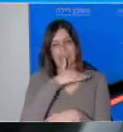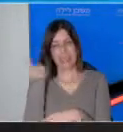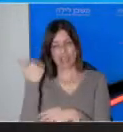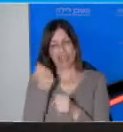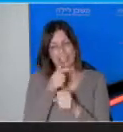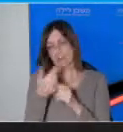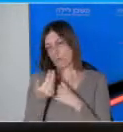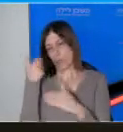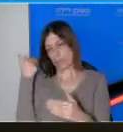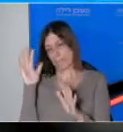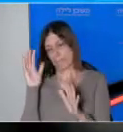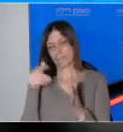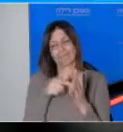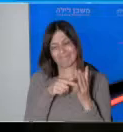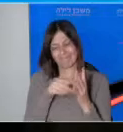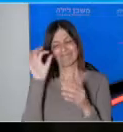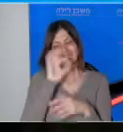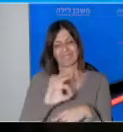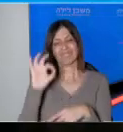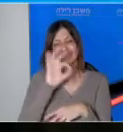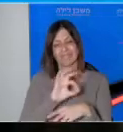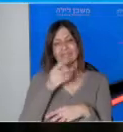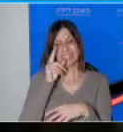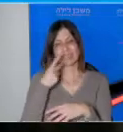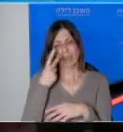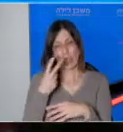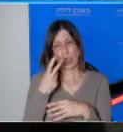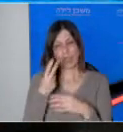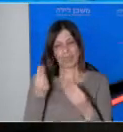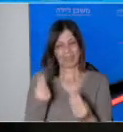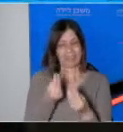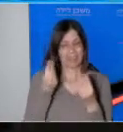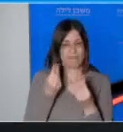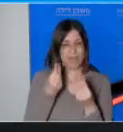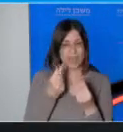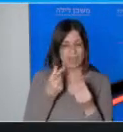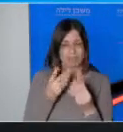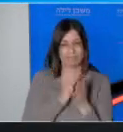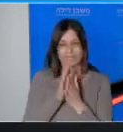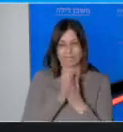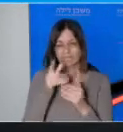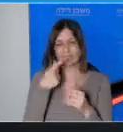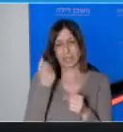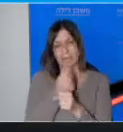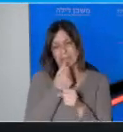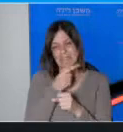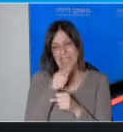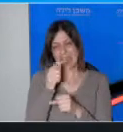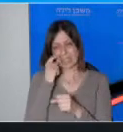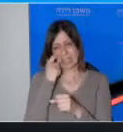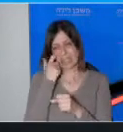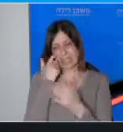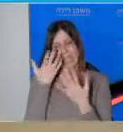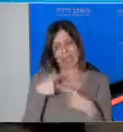לטעמי, מכיוון שאנחנו צריכים לראות גם את הטריגר. הטריגר לכל המבצע הזה הולך לכמה